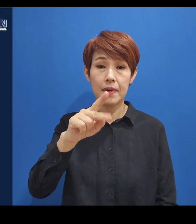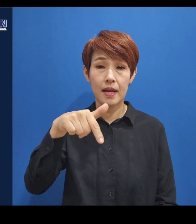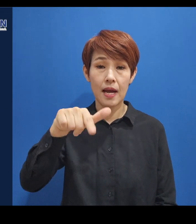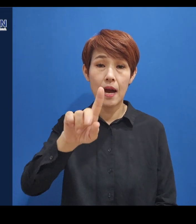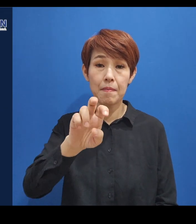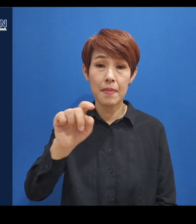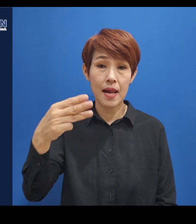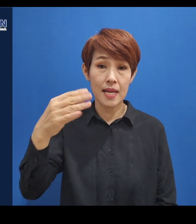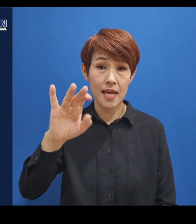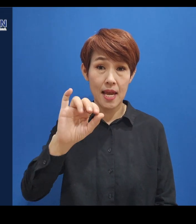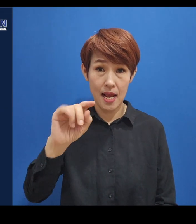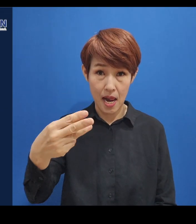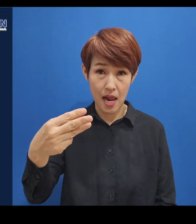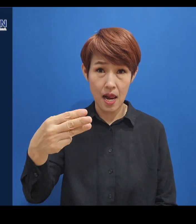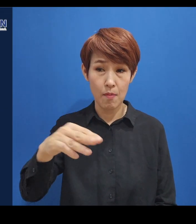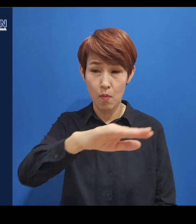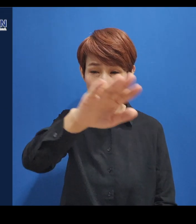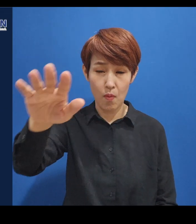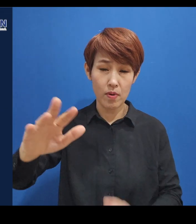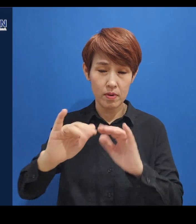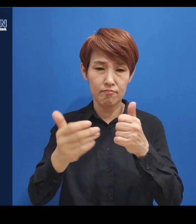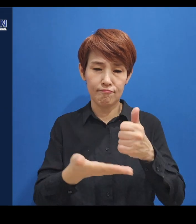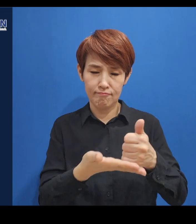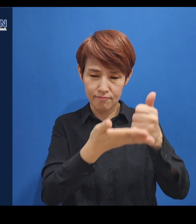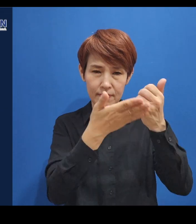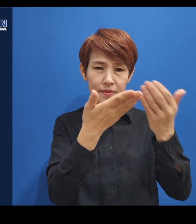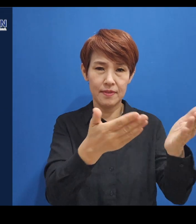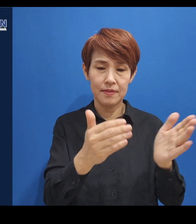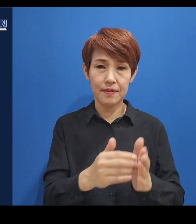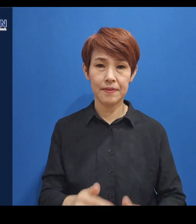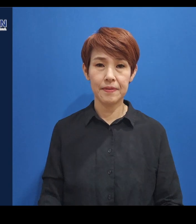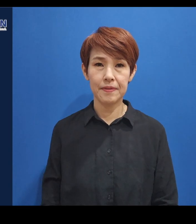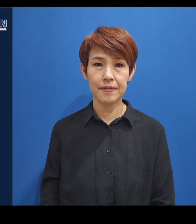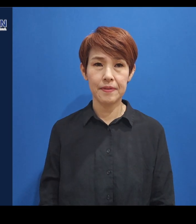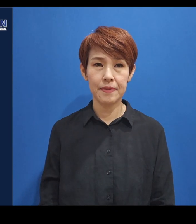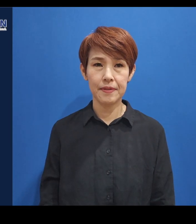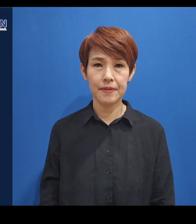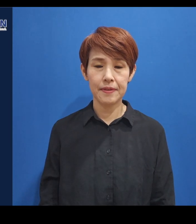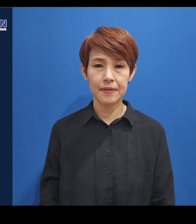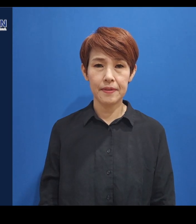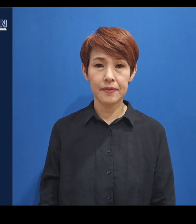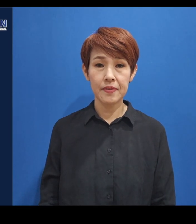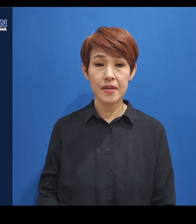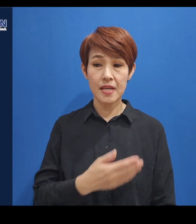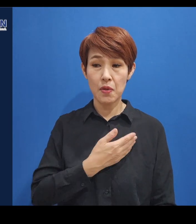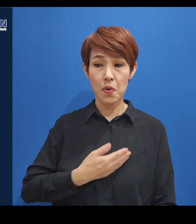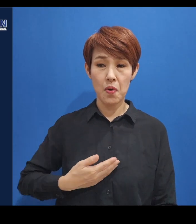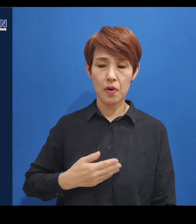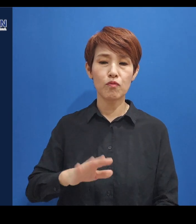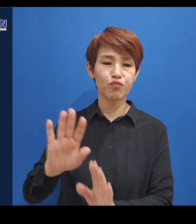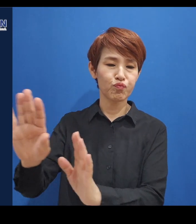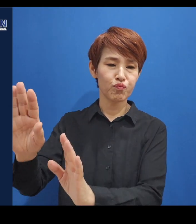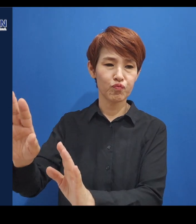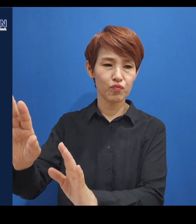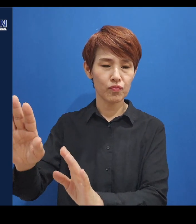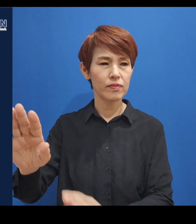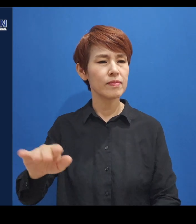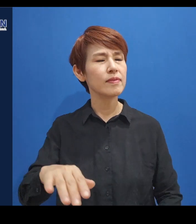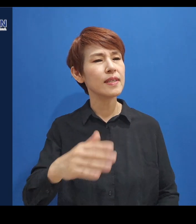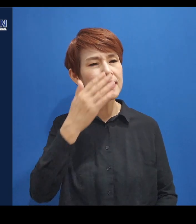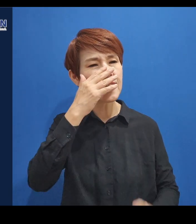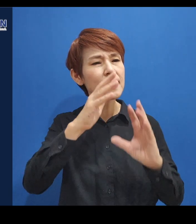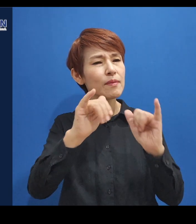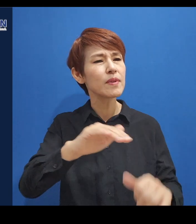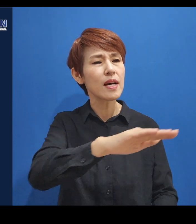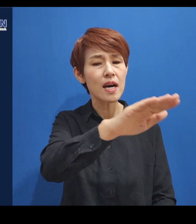모든 백성에게 존경을 받았어요. 공회 중에 일어나 명하여 사도들을 잠깐 밖에 나가게 하고 말하되, 이스라엘 사람들아, 너희가